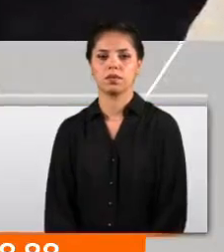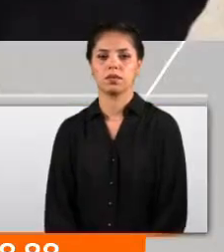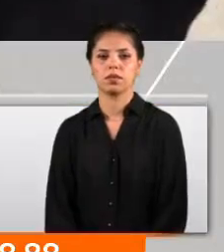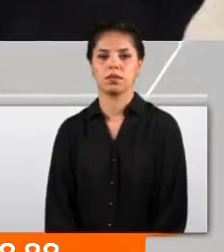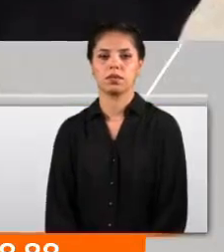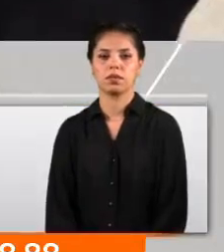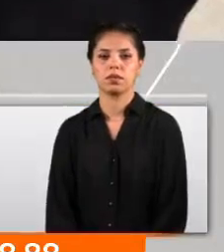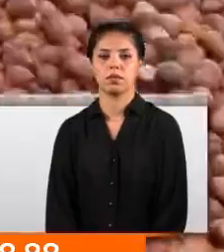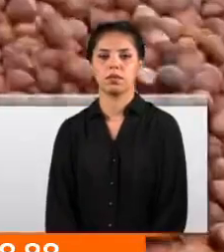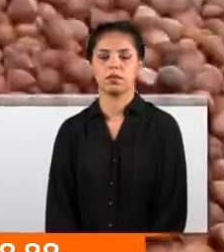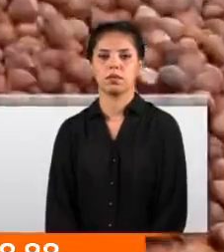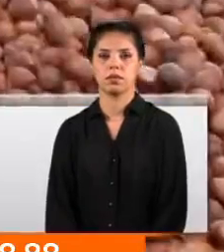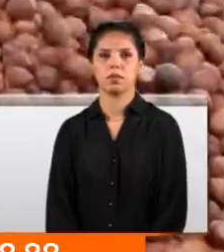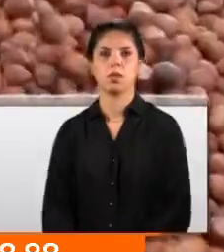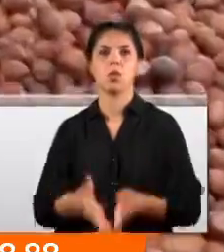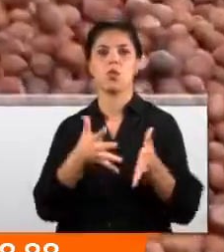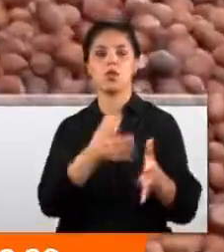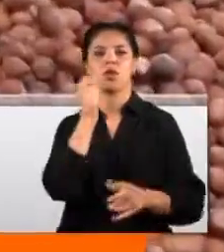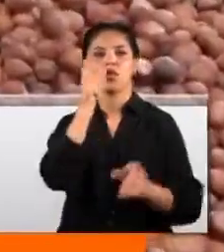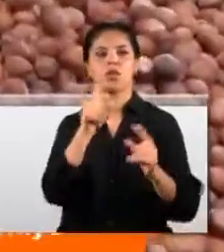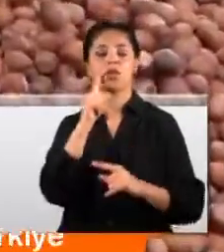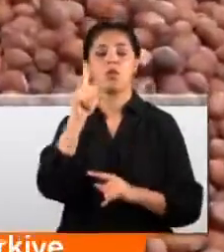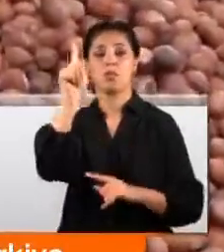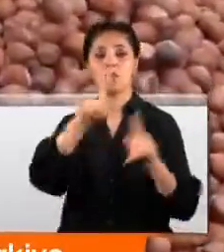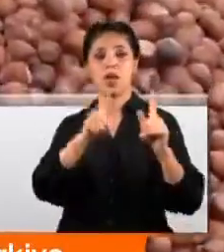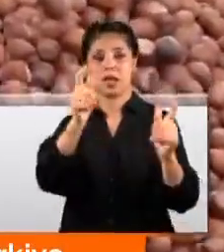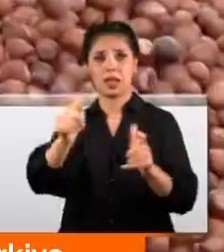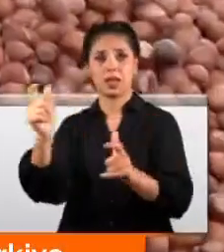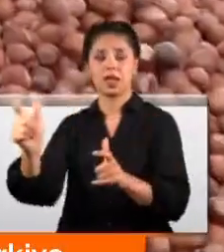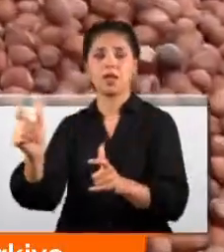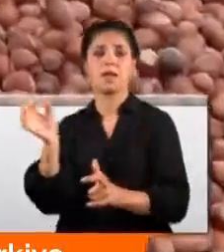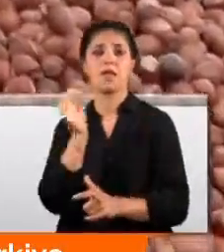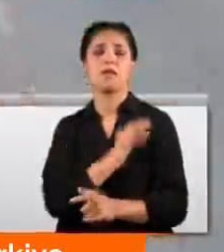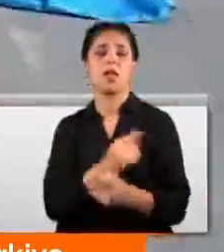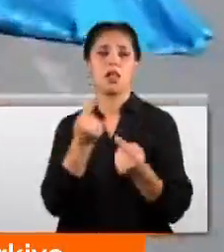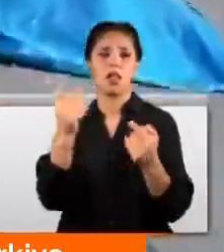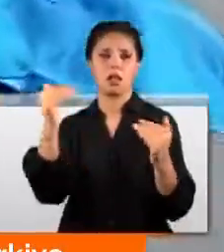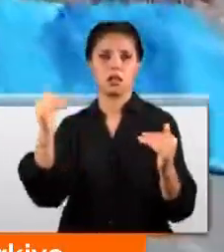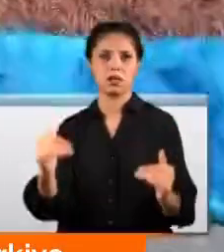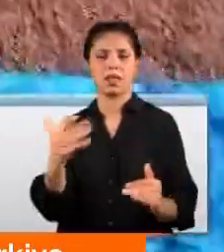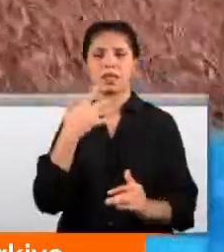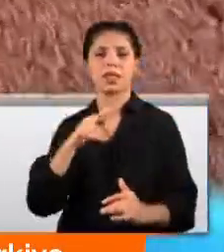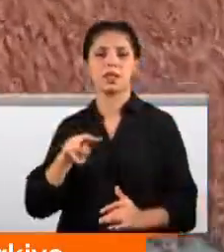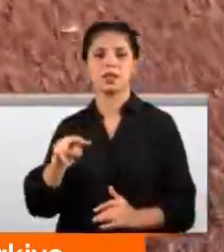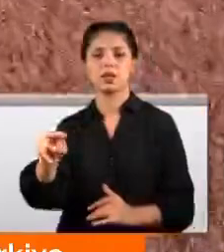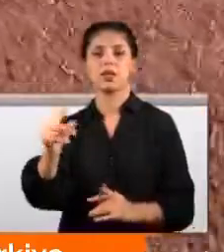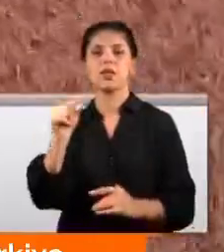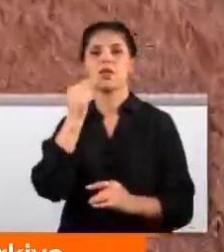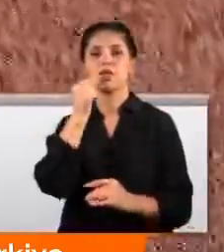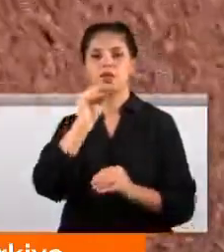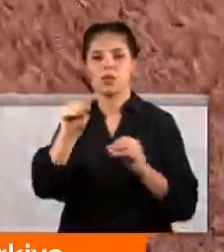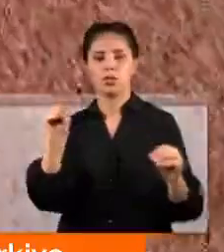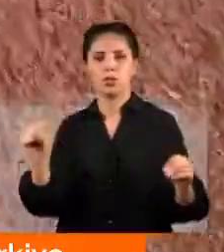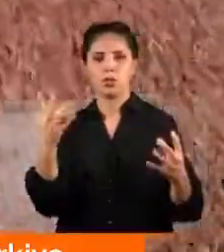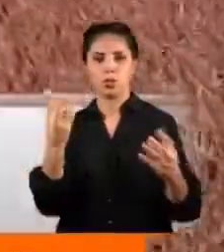700 arasında bir şey bekliyoruz. Üreticiye göre bazı bölgelerde verim yarı yarıya düşmüş durumda. Sahil yoluna serilen fındıklar